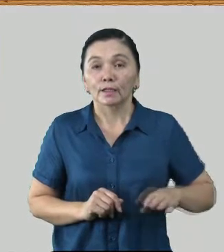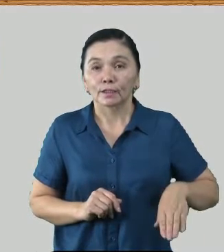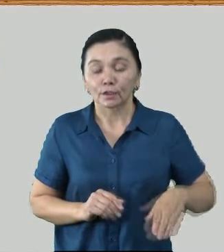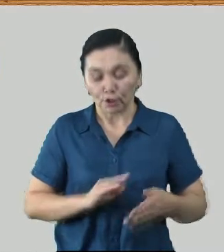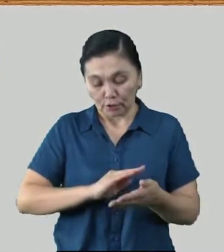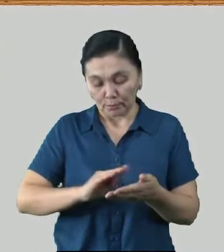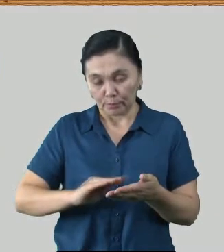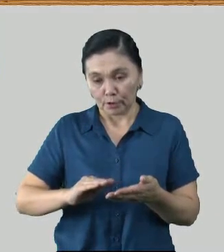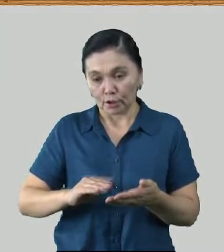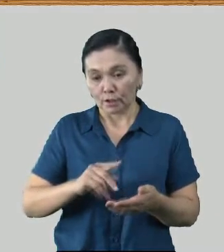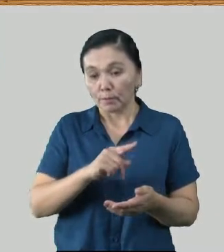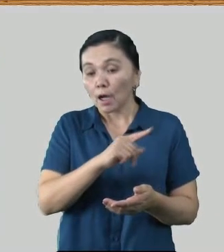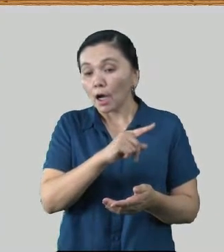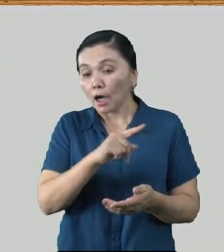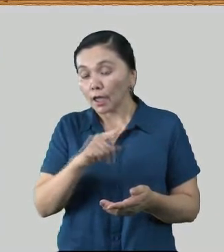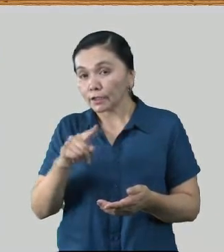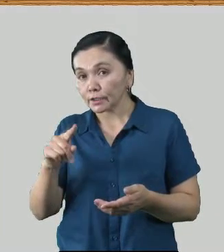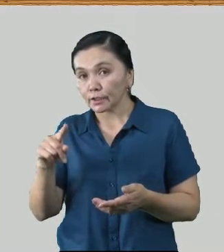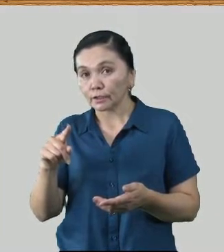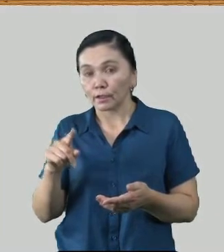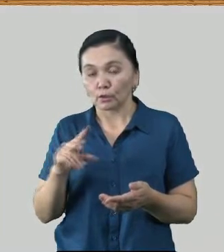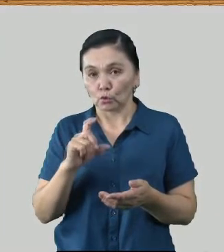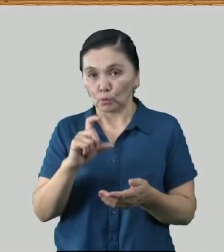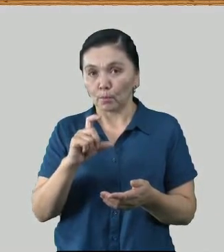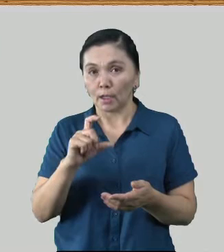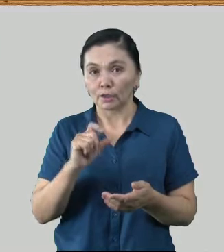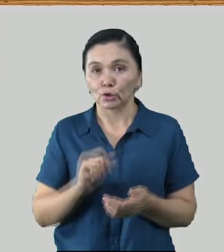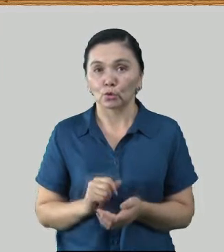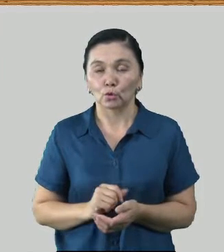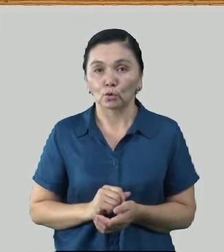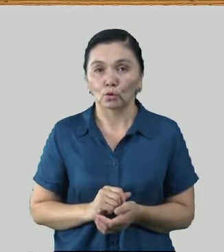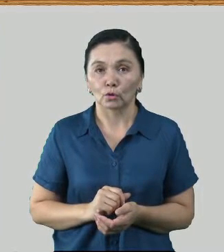Затем пишем горизонтальную палочку.